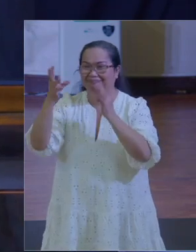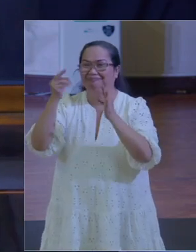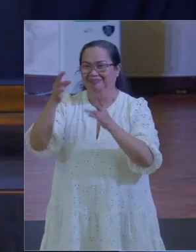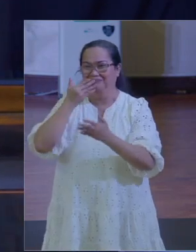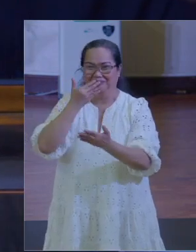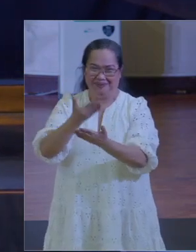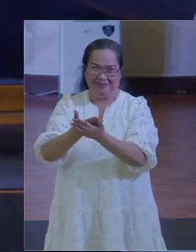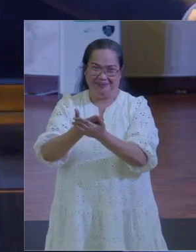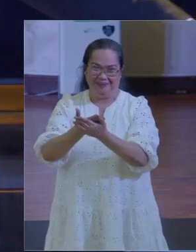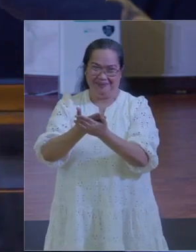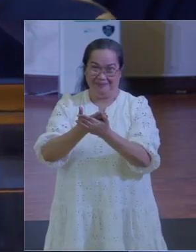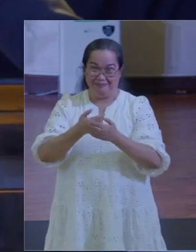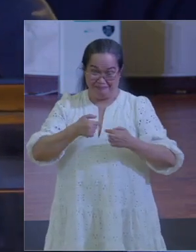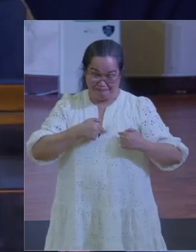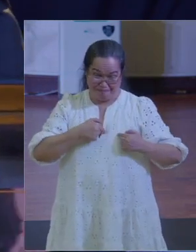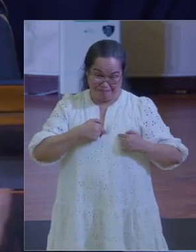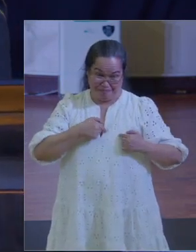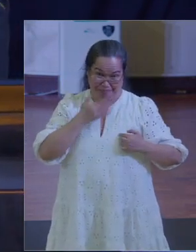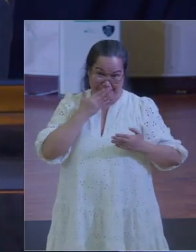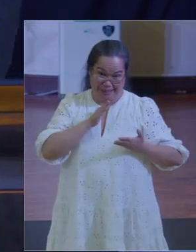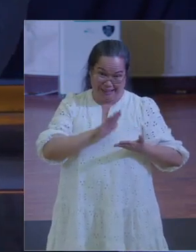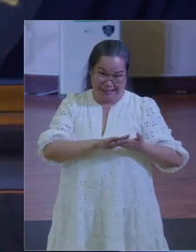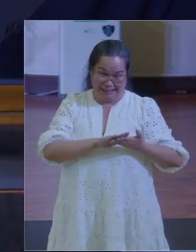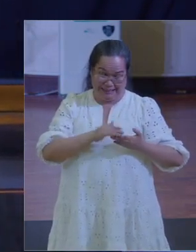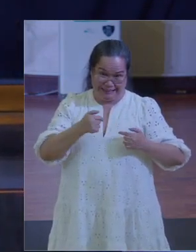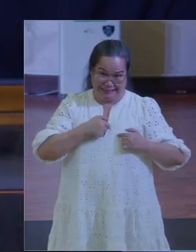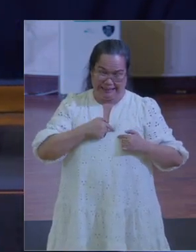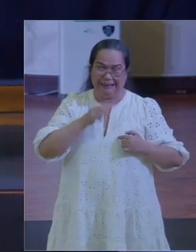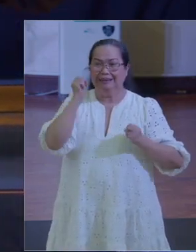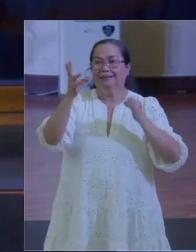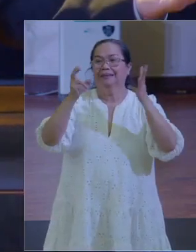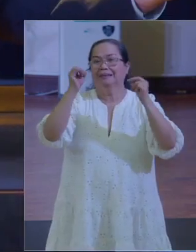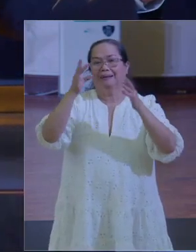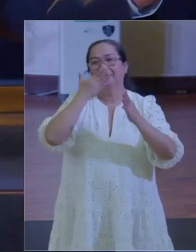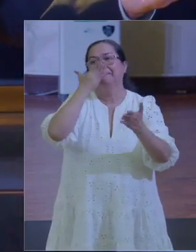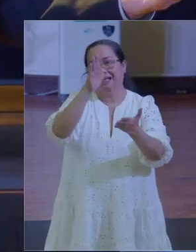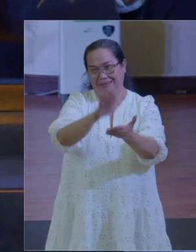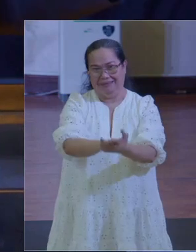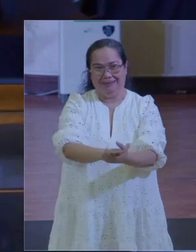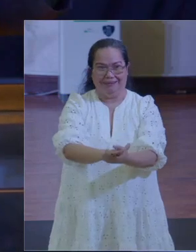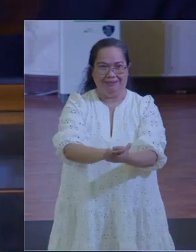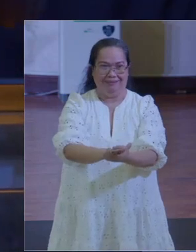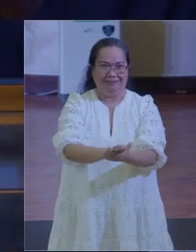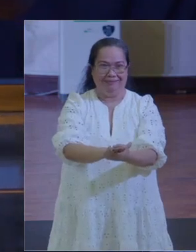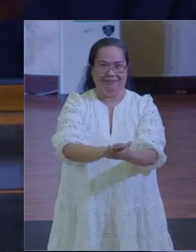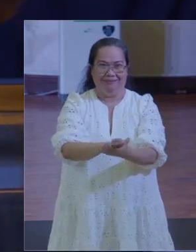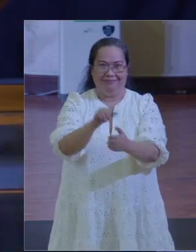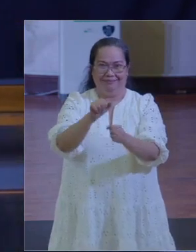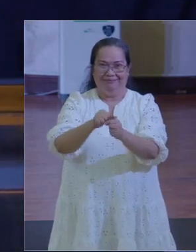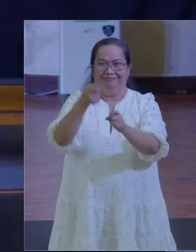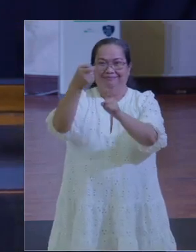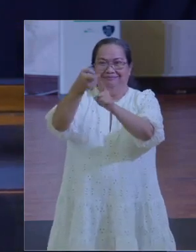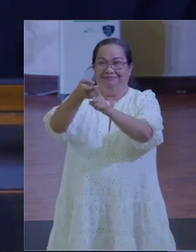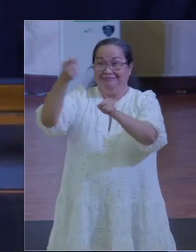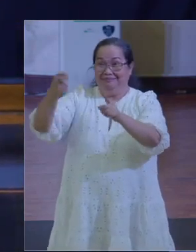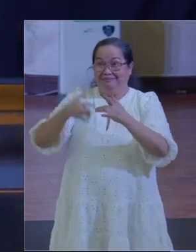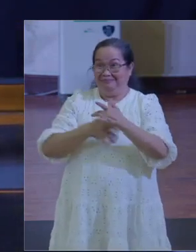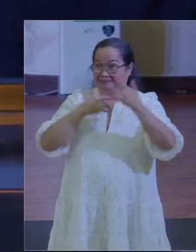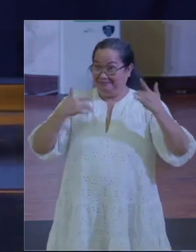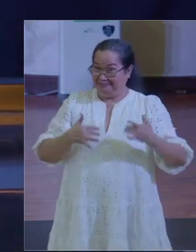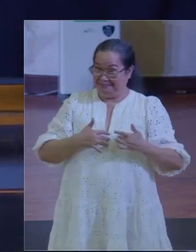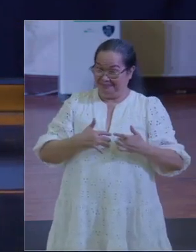ang masamang tao ay gumagawa ng masama mula sa kanyang masamang kayamanan. Sapagkat mula sa kasaganaan ng puso